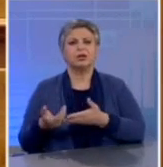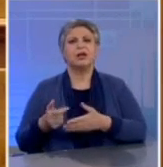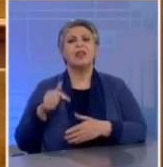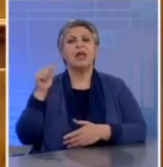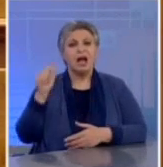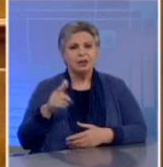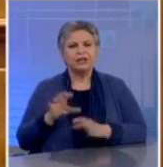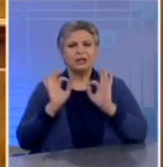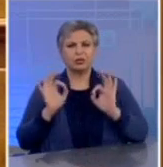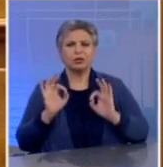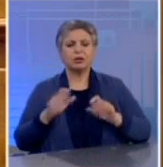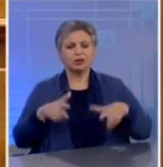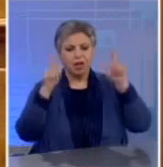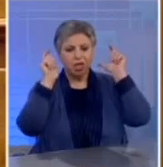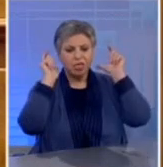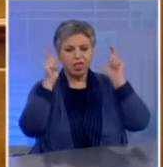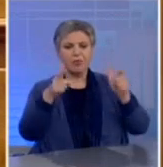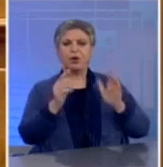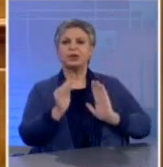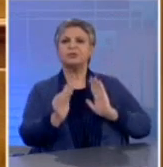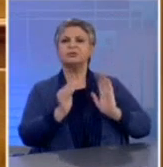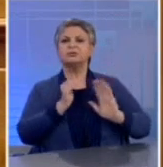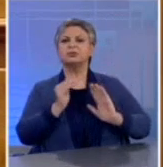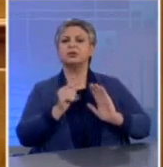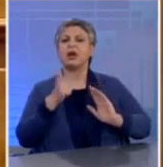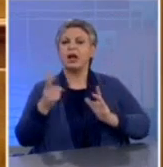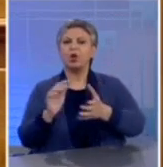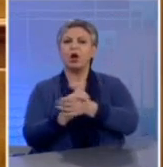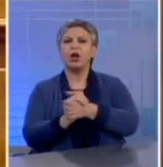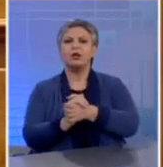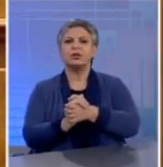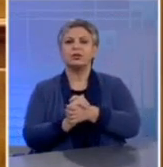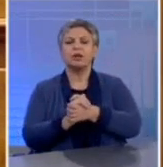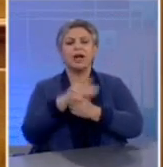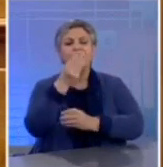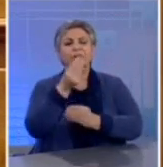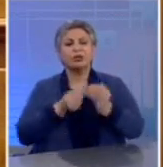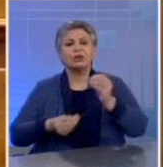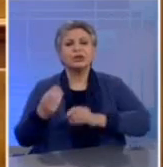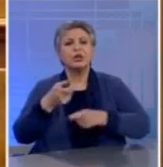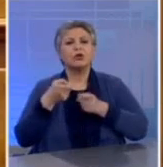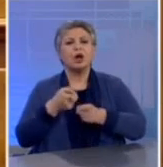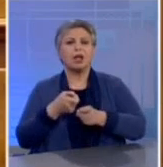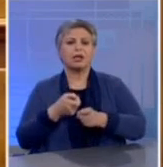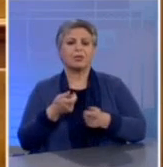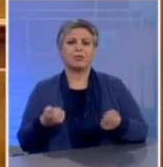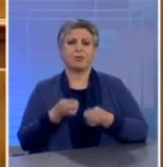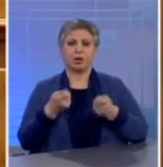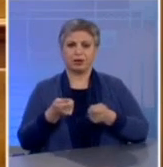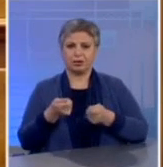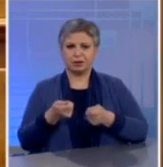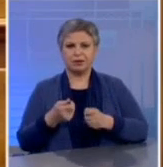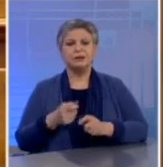δημοκρατία και τη συνοχή της χώρας. Αυτό το μεγαλύτερο έγκλημα. Διότι η ελληνική ιστορία έχει αποδείξει ότι πριν από